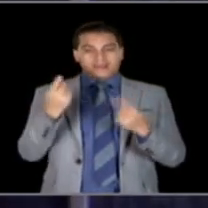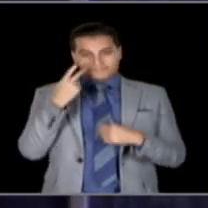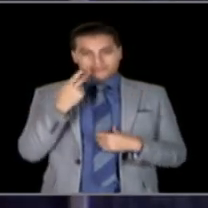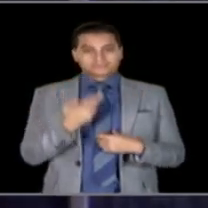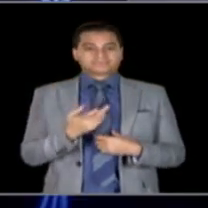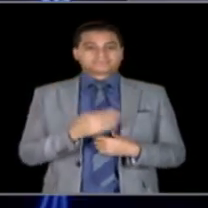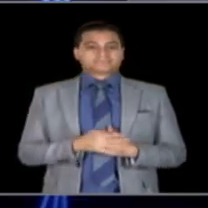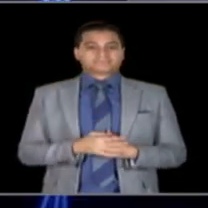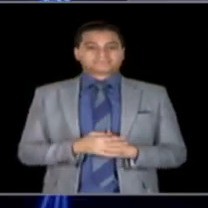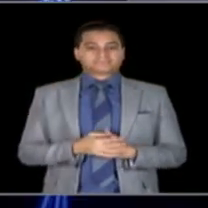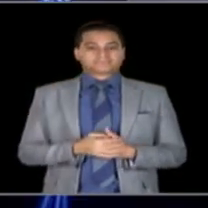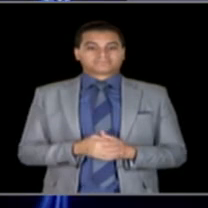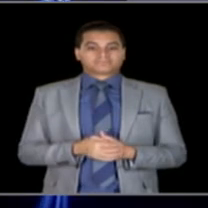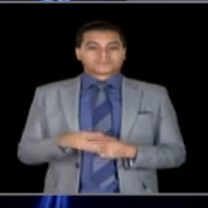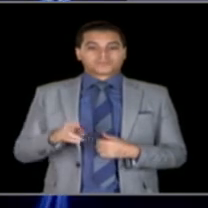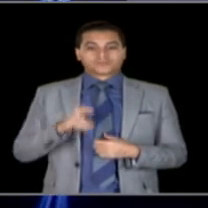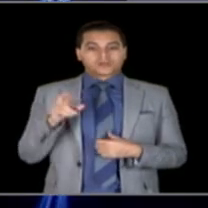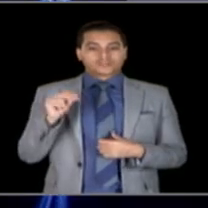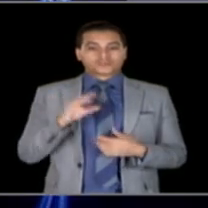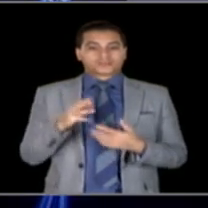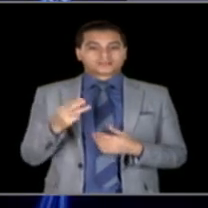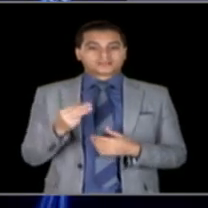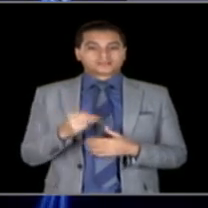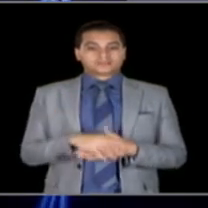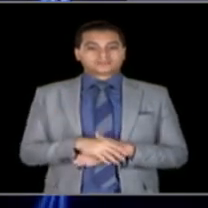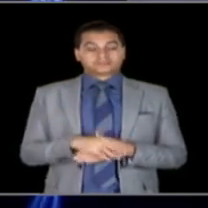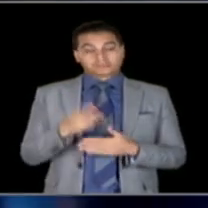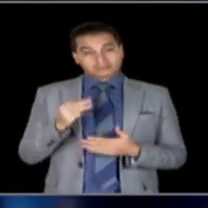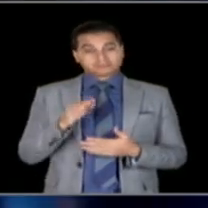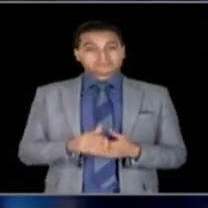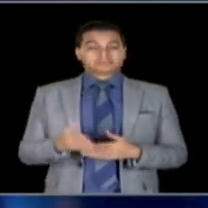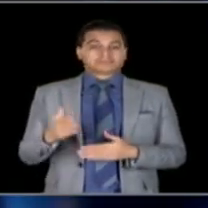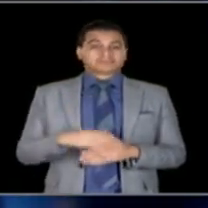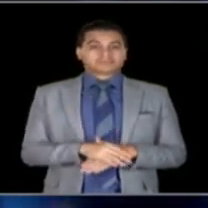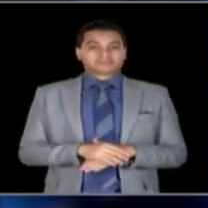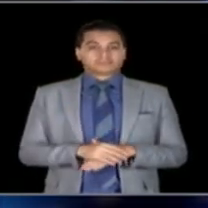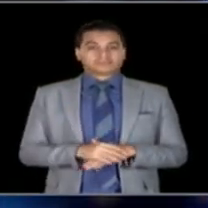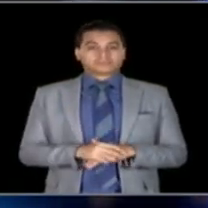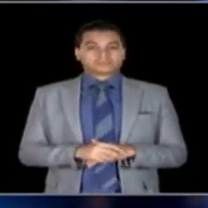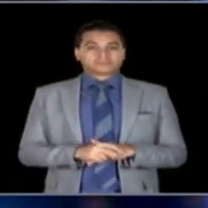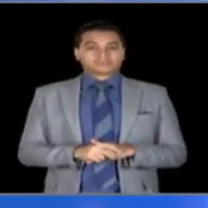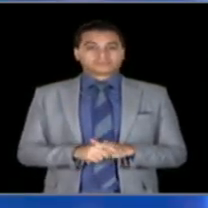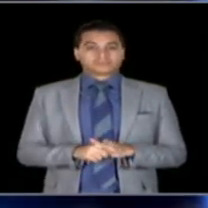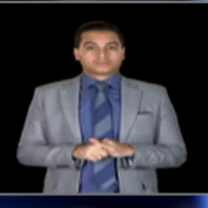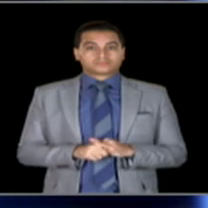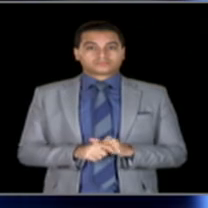معلومات عامة. سؤال بعشرين نقطة ولا بتلاتين نقطة؟ تلاتين. دوس على البازل.